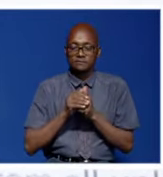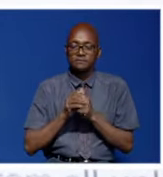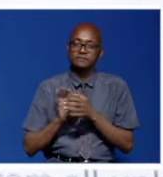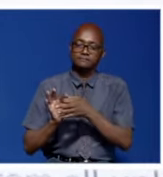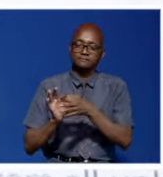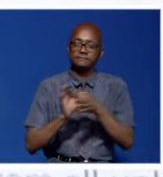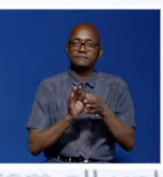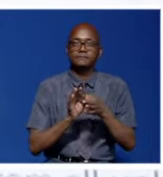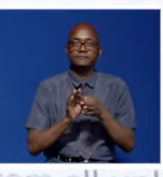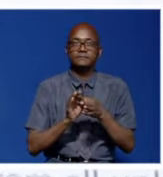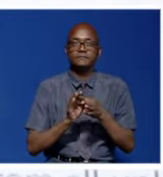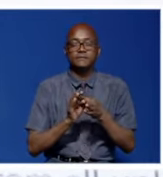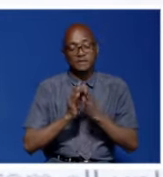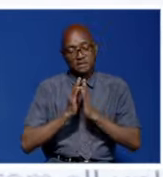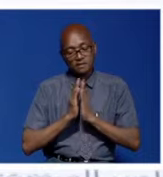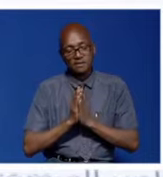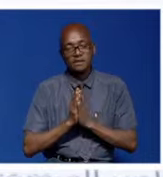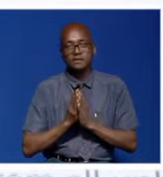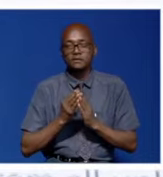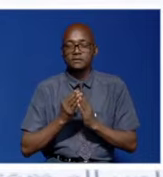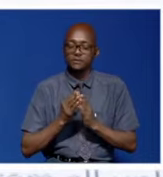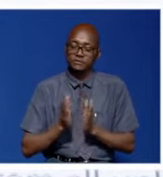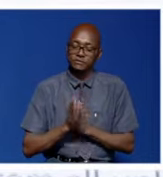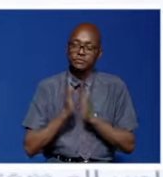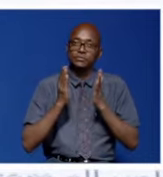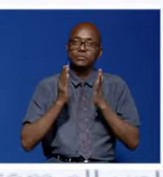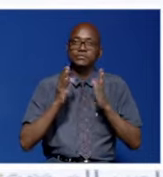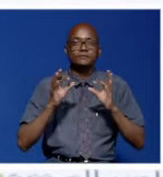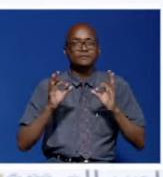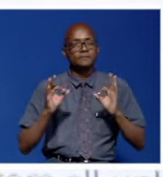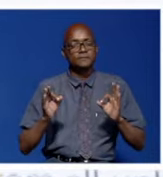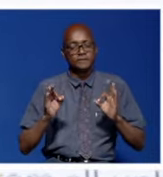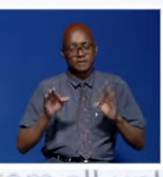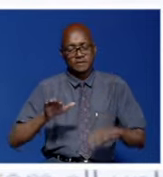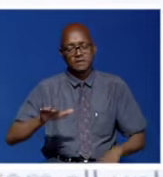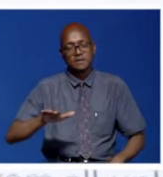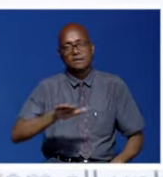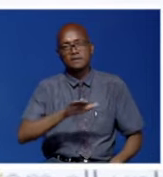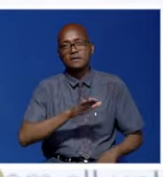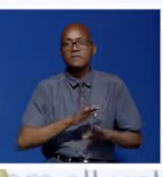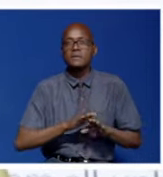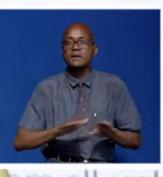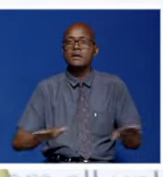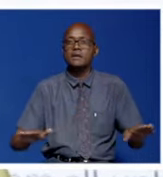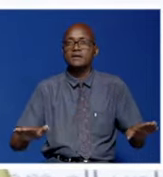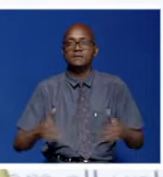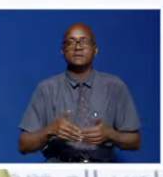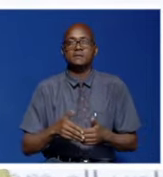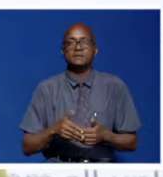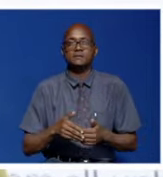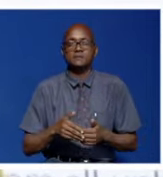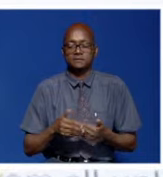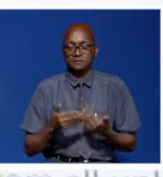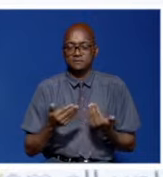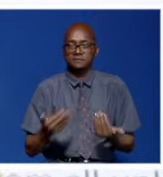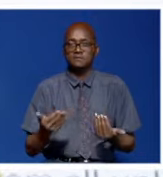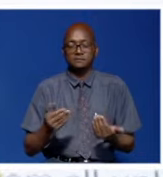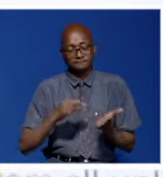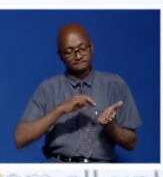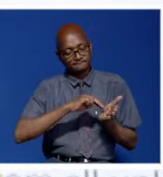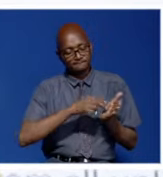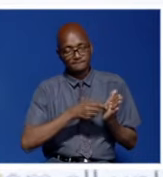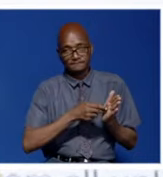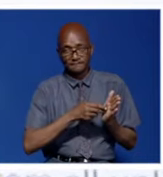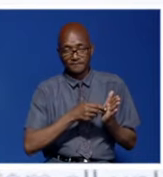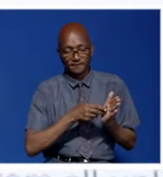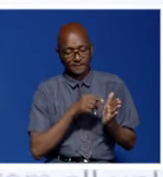na kusherehekea sikukuu hizi katika mazingira ya amani, utulivu na usalama. Ili mikakati hiyo iweze kuleta